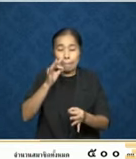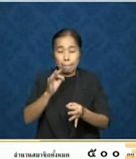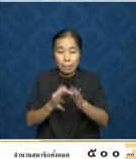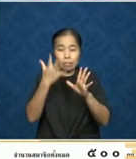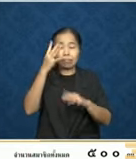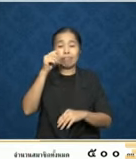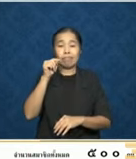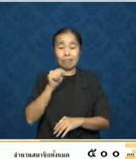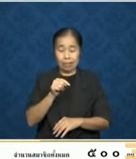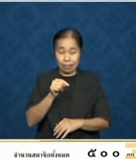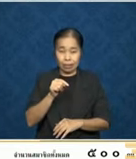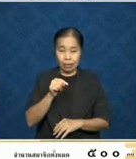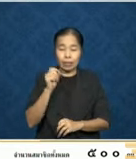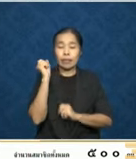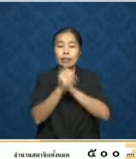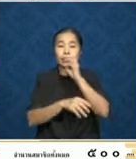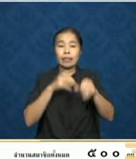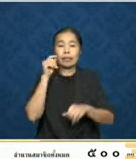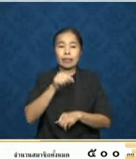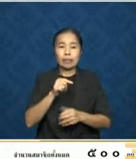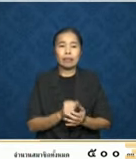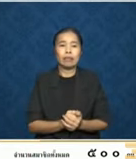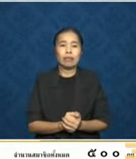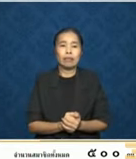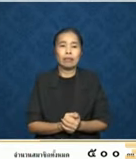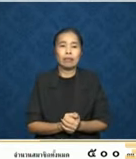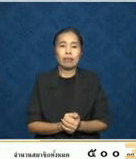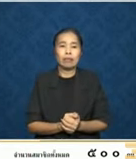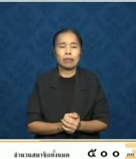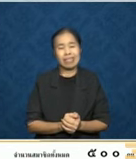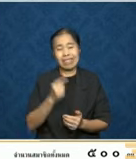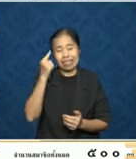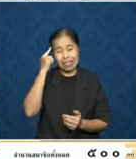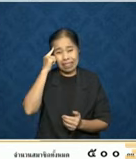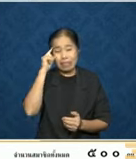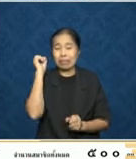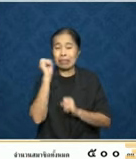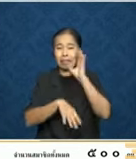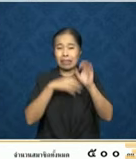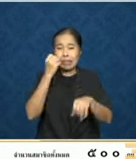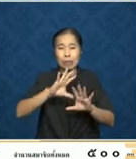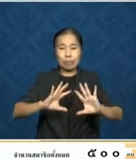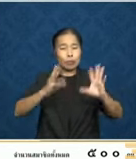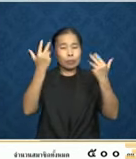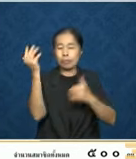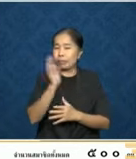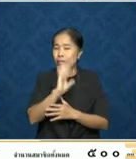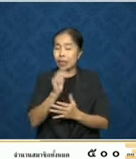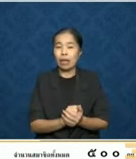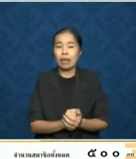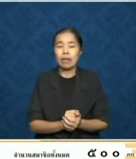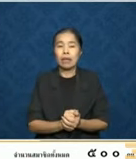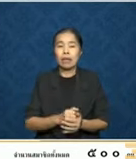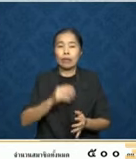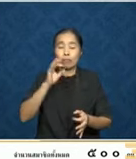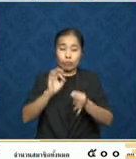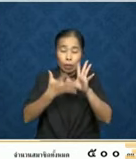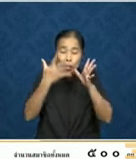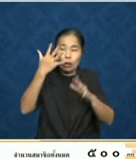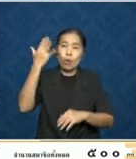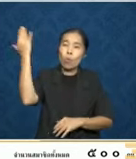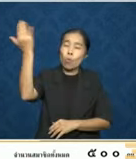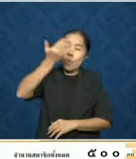ขยะในลักษณะแบบนี้ไม่ถือเป็นการกำจัดขยะนะคะกลับกันค่ะท่านประธานการเผาไหม้ในอุณหภูมิต่ำกลุ่ม